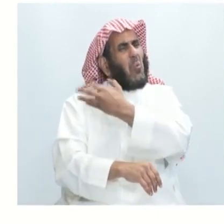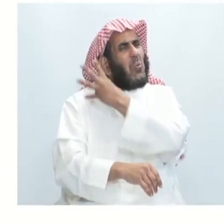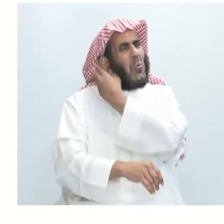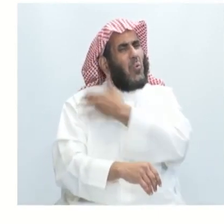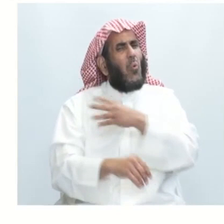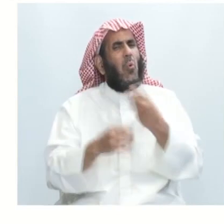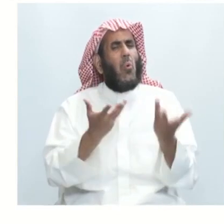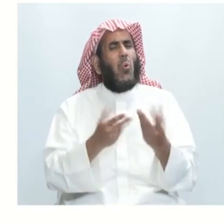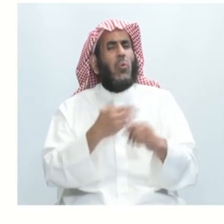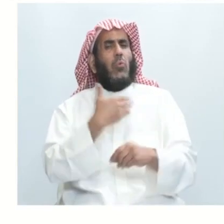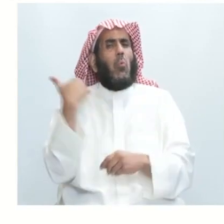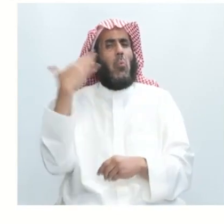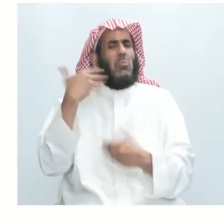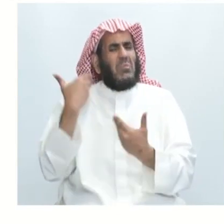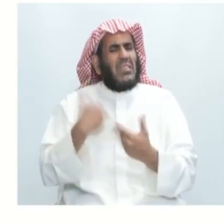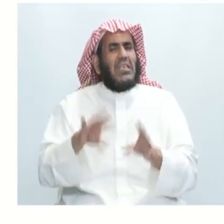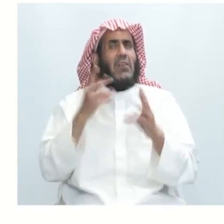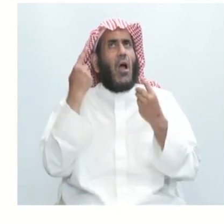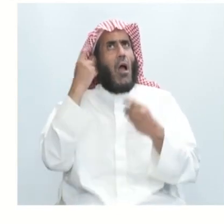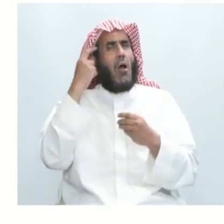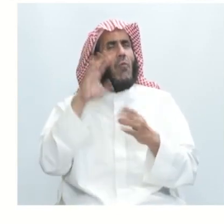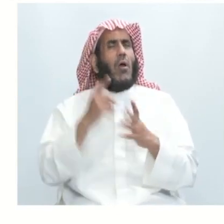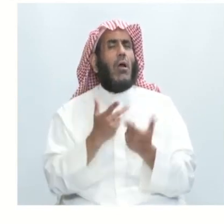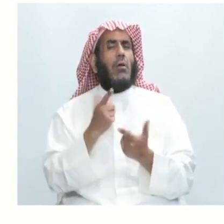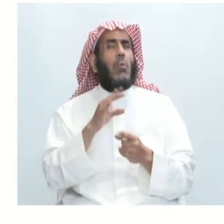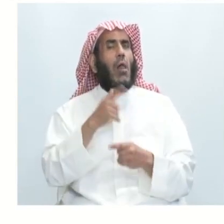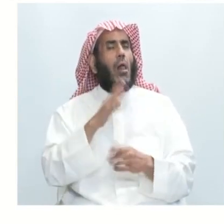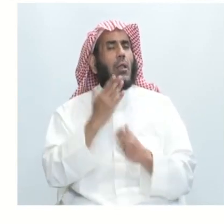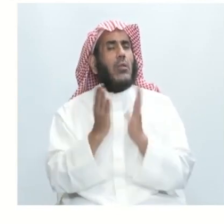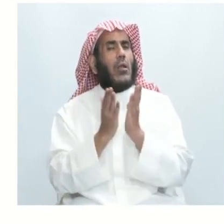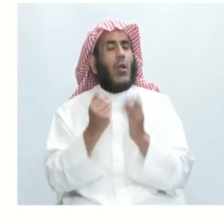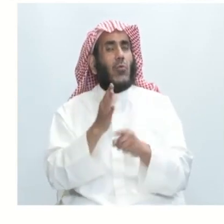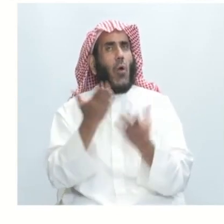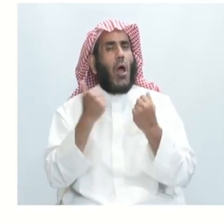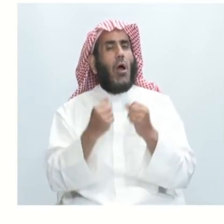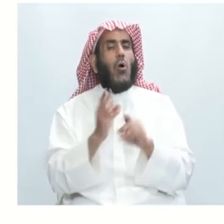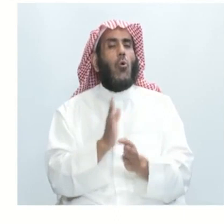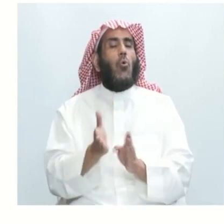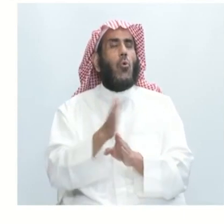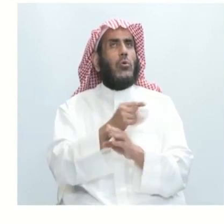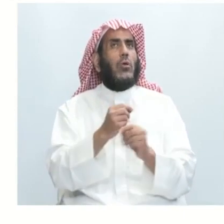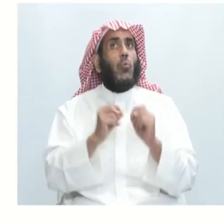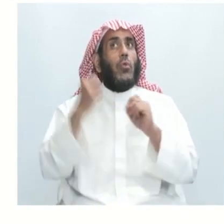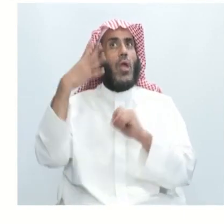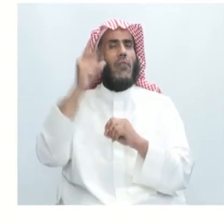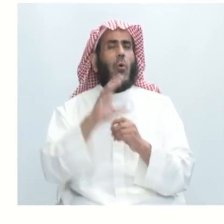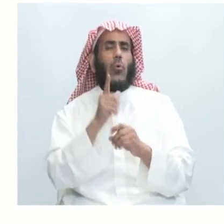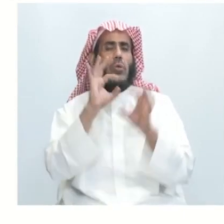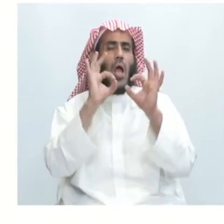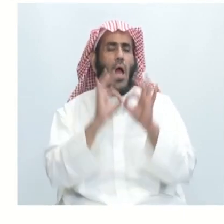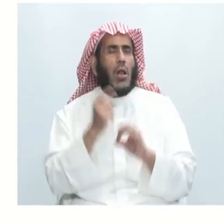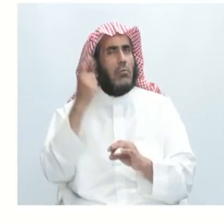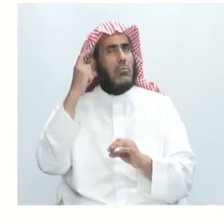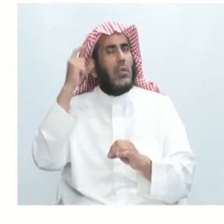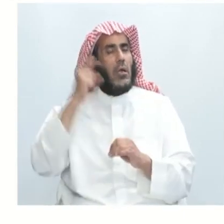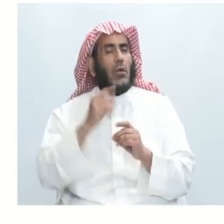اليه امواله وحينئذ فهم الغني الدرس فراى هدى وضياء في ذلك الموقف وتذكرك قوله تعالى اعوذ